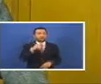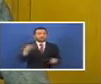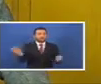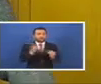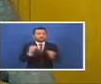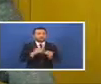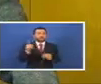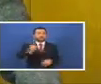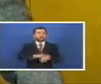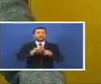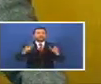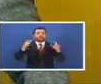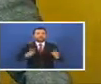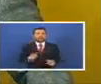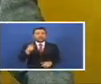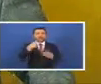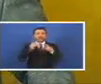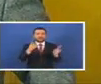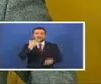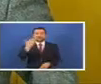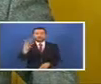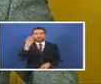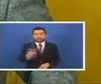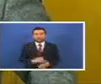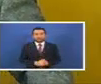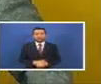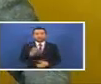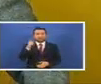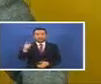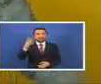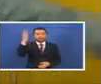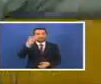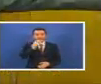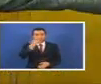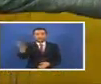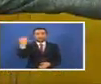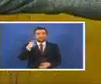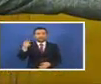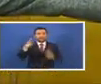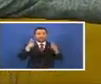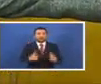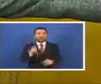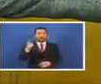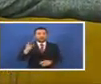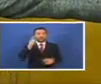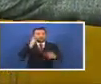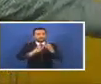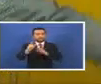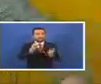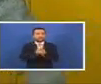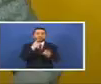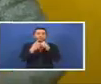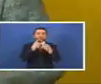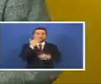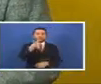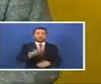körükleyip durmayın. Buradan alenen ve açık bir şekilde söylüyoruz. Çağrımız var ama ortada böyle bir müzakere ve diyalog yok.